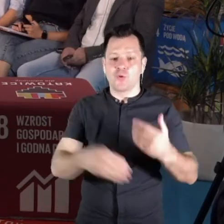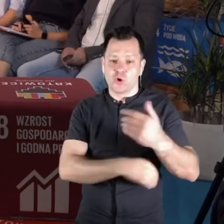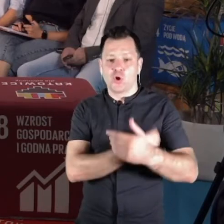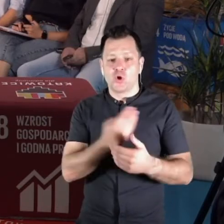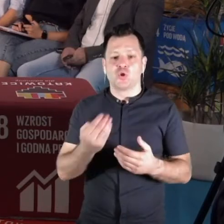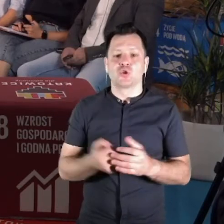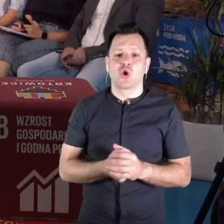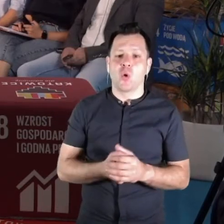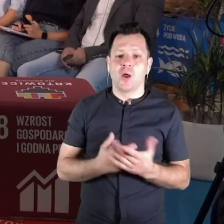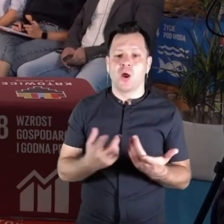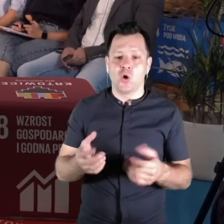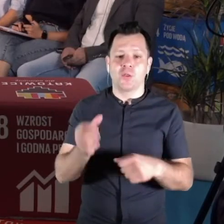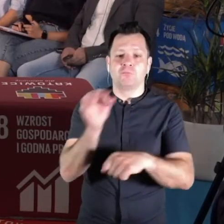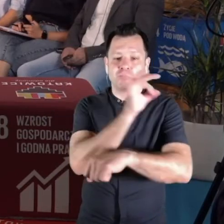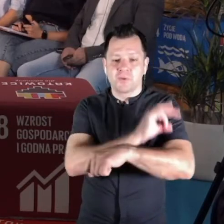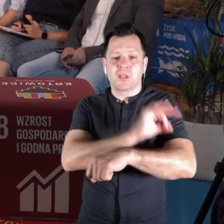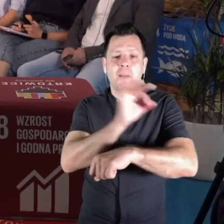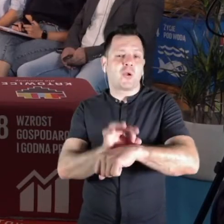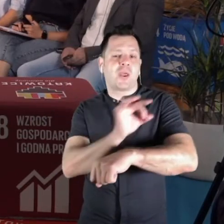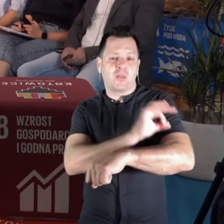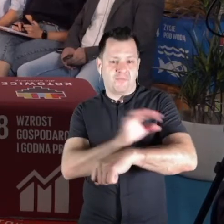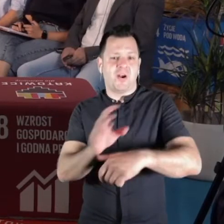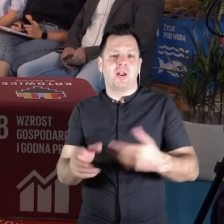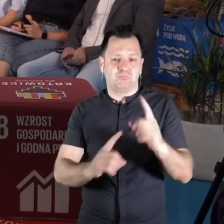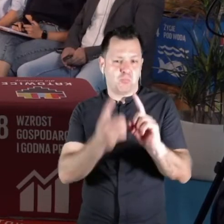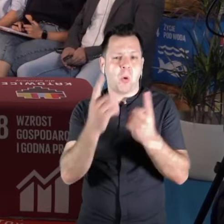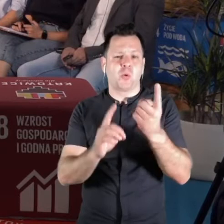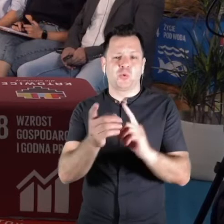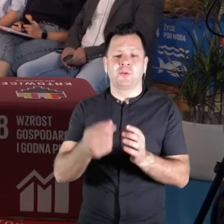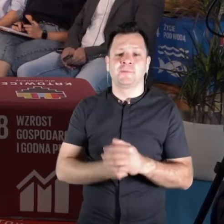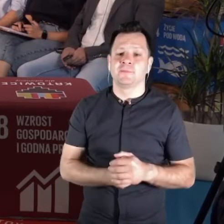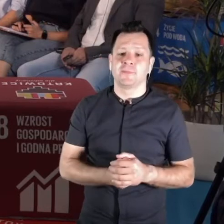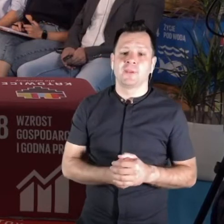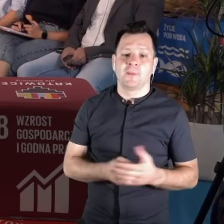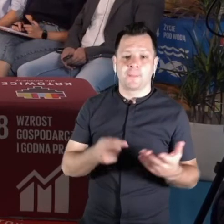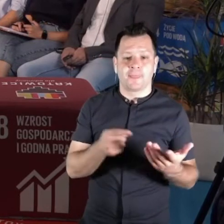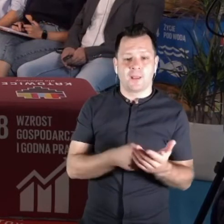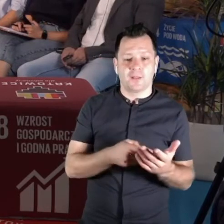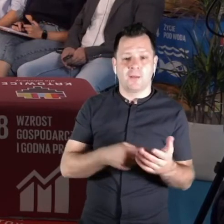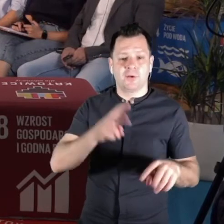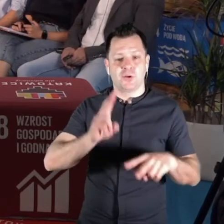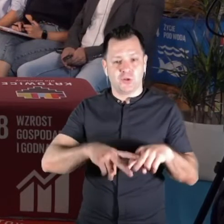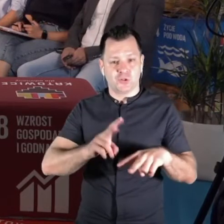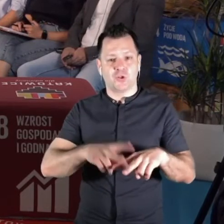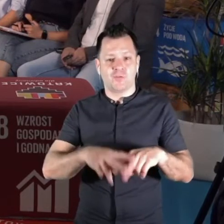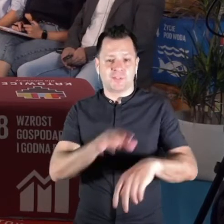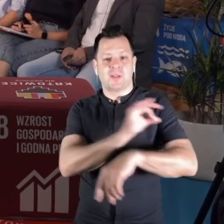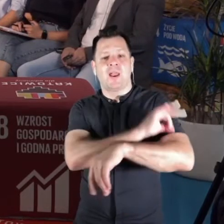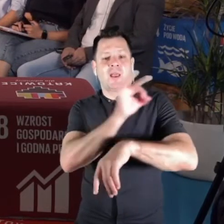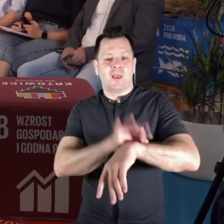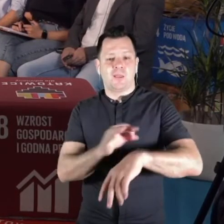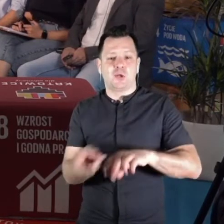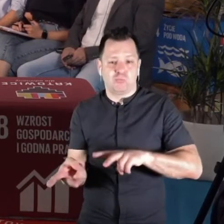szkoły zaprojektowali ogród, gdzie rzeszowscy architekci przełożyli go